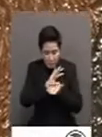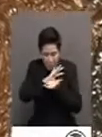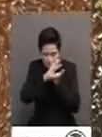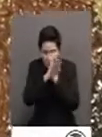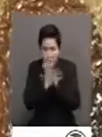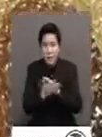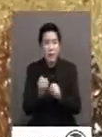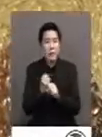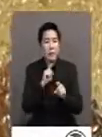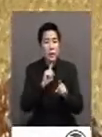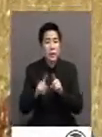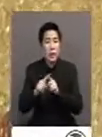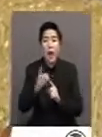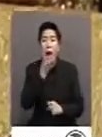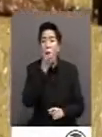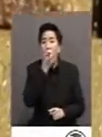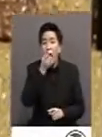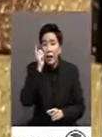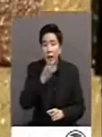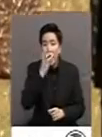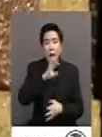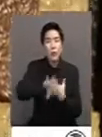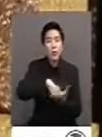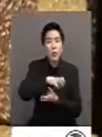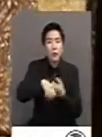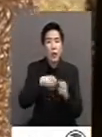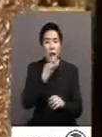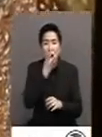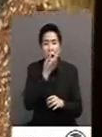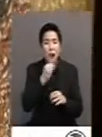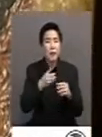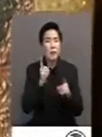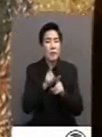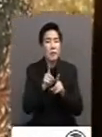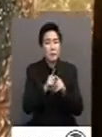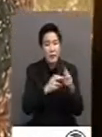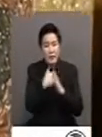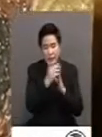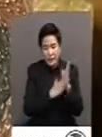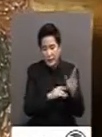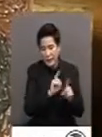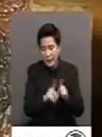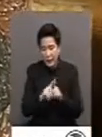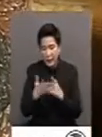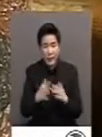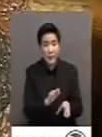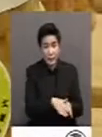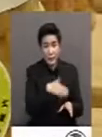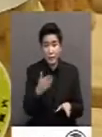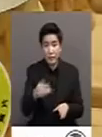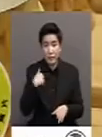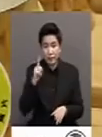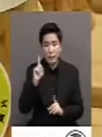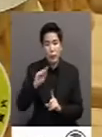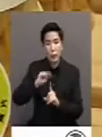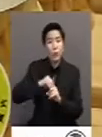ริงๆมีหลายอย่างนะคะข้าวเราจะเป็นข้าวที่ผสมกันเราจะเรียกว่าข้าวค็อกเทลนะคะมีหลากหลายรูปแบบอีกอันนึงที่น่าสนใจนะคะก็เป็นก